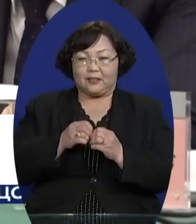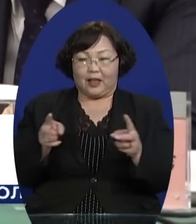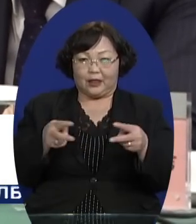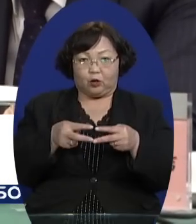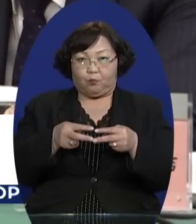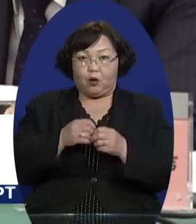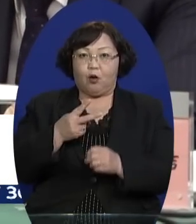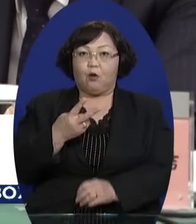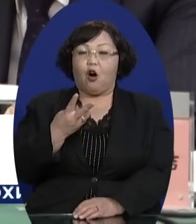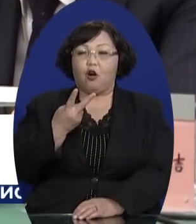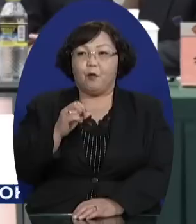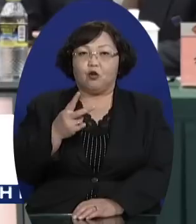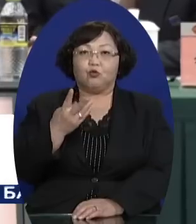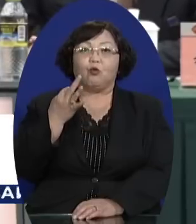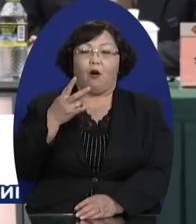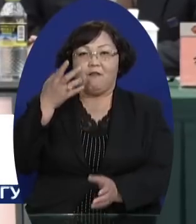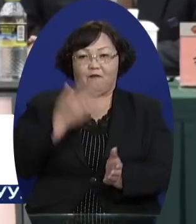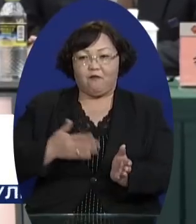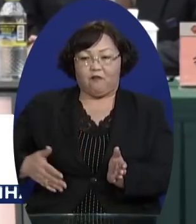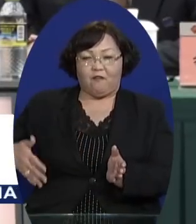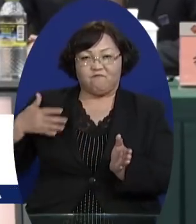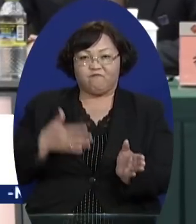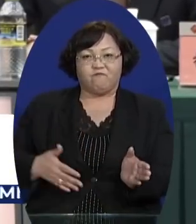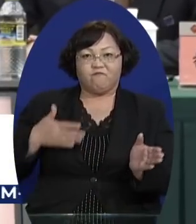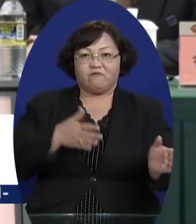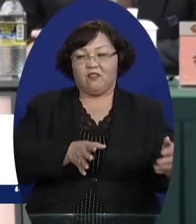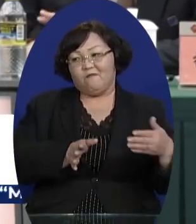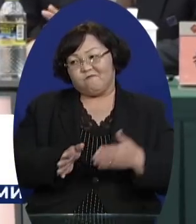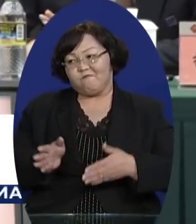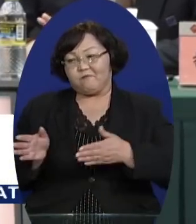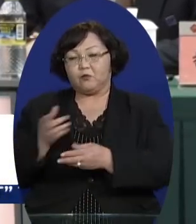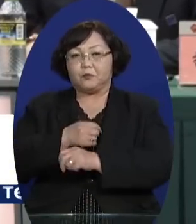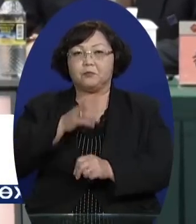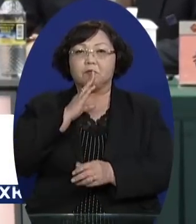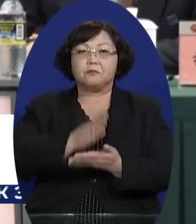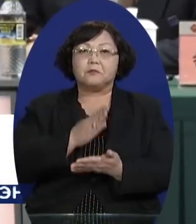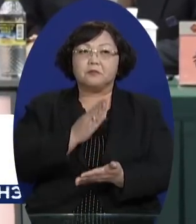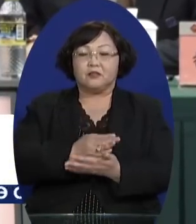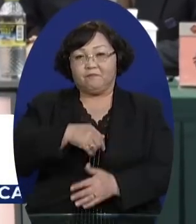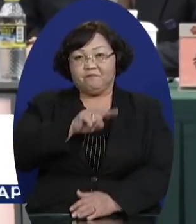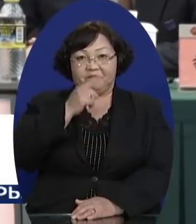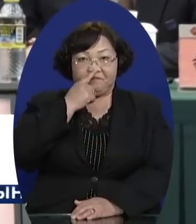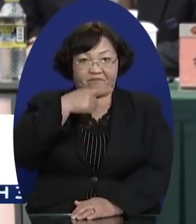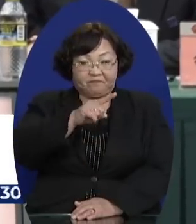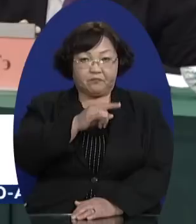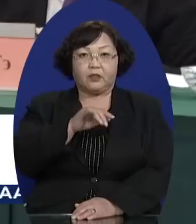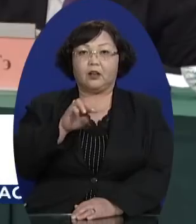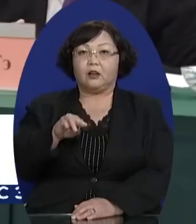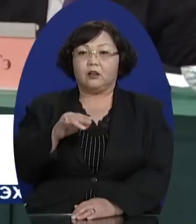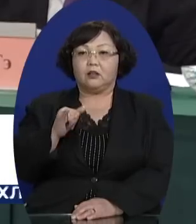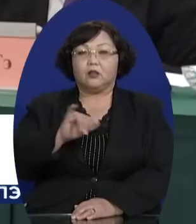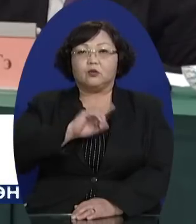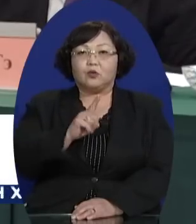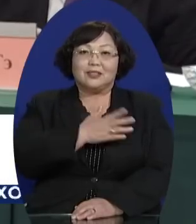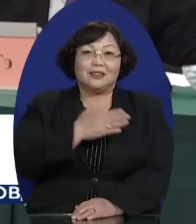зорилт дэвшүүлэхээр харилцан тохиролцлоо. China Energy Group-ийн төлөөлөл өдөрдох зөвлөлийн дарга Yu Guoye онцлон тэмдэглэхтэй